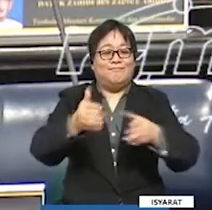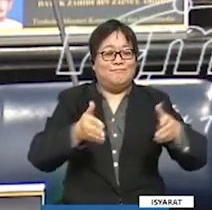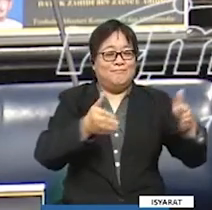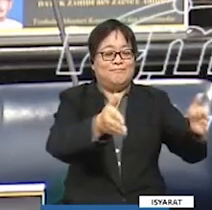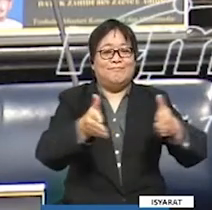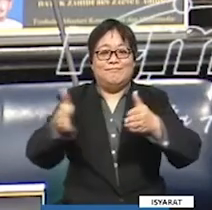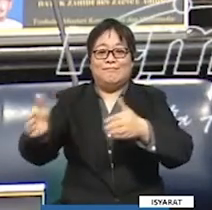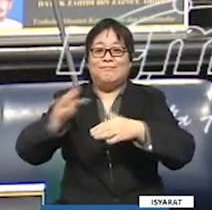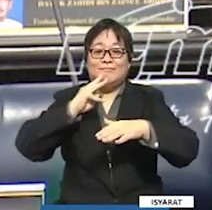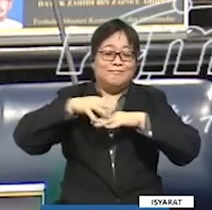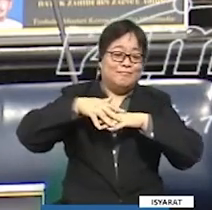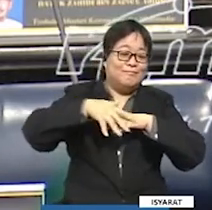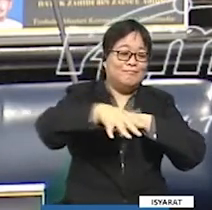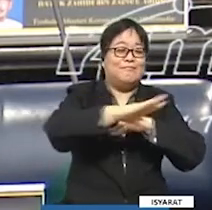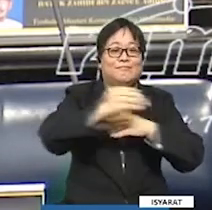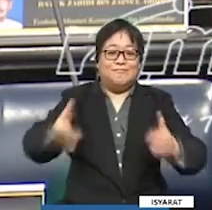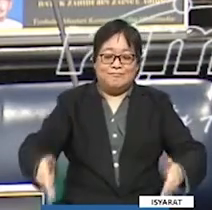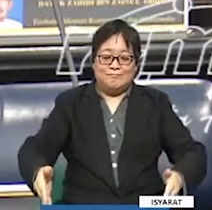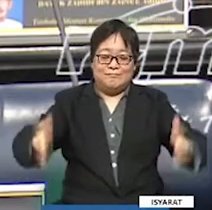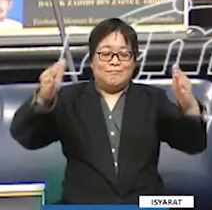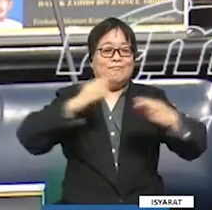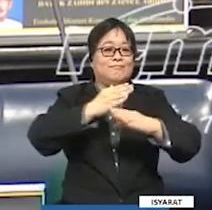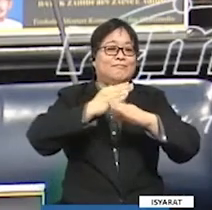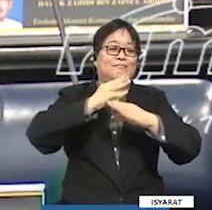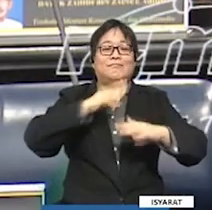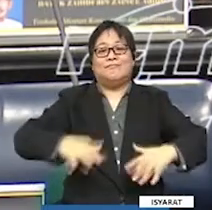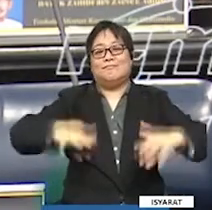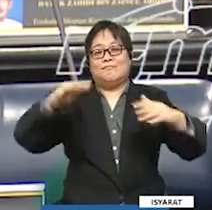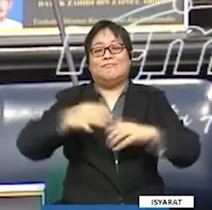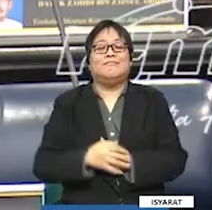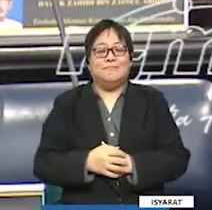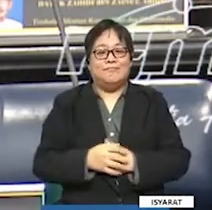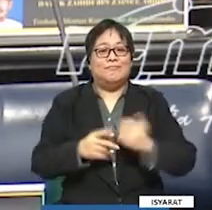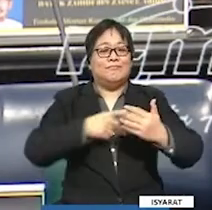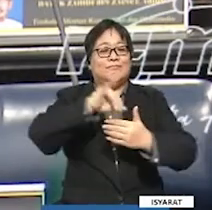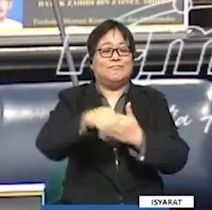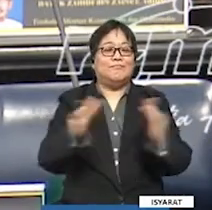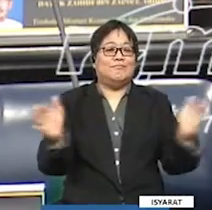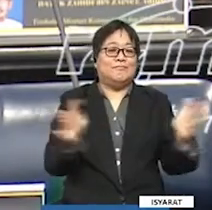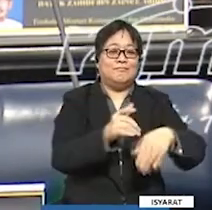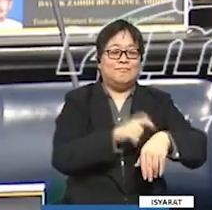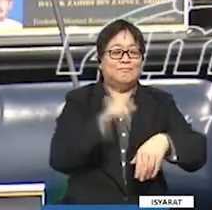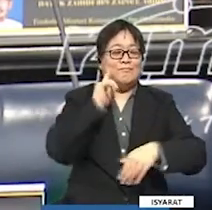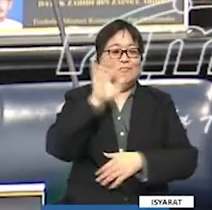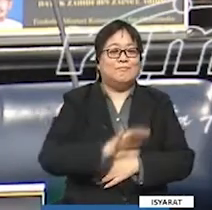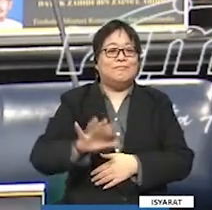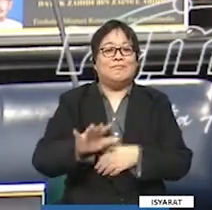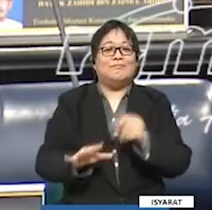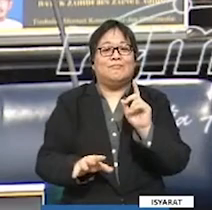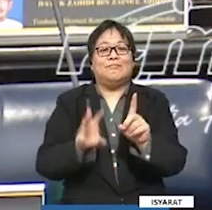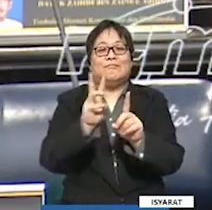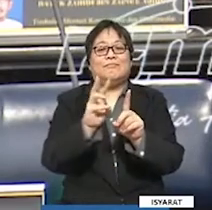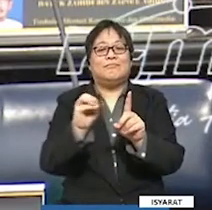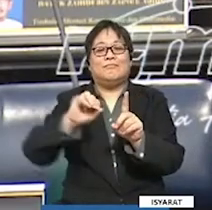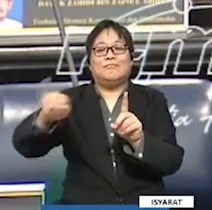yang disalur ke sungai dan bina tembok penahanan banjir. Perbelanjaan bagi projek-projek jangka pendek dianggarkan RM160